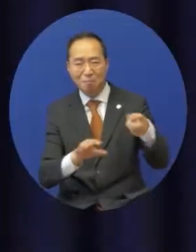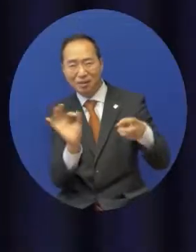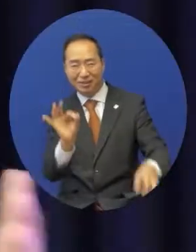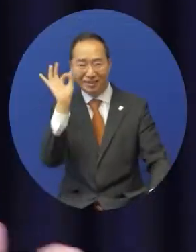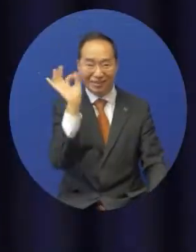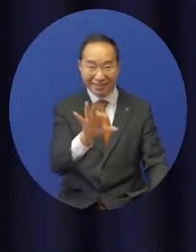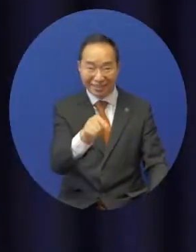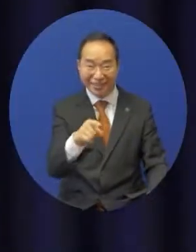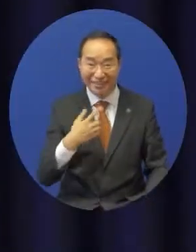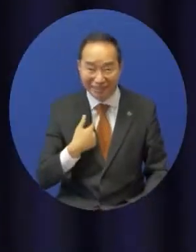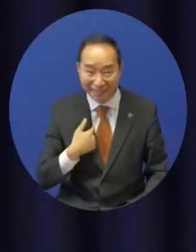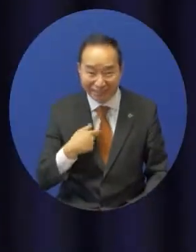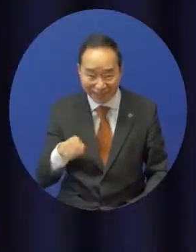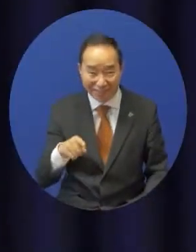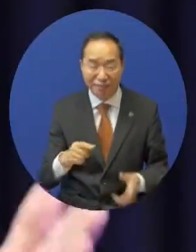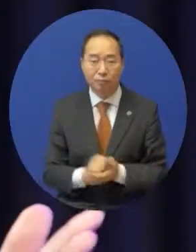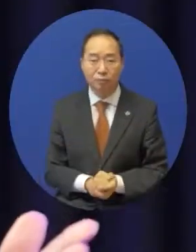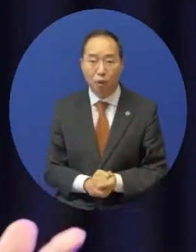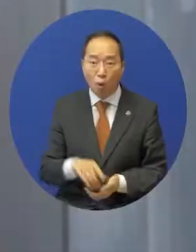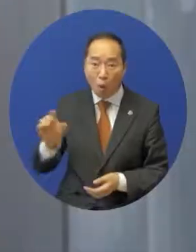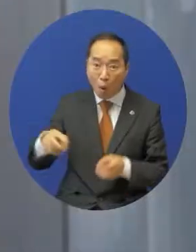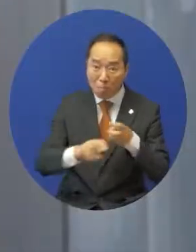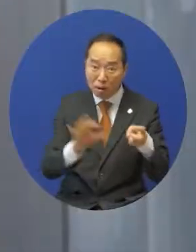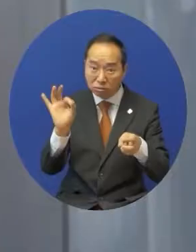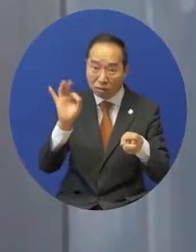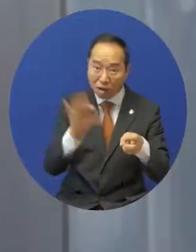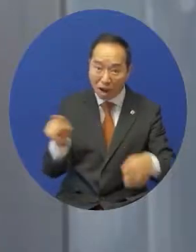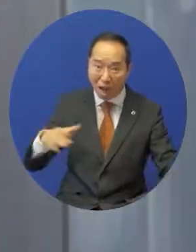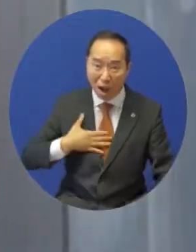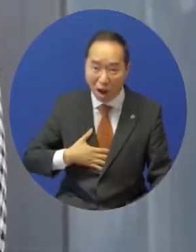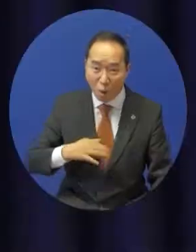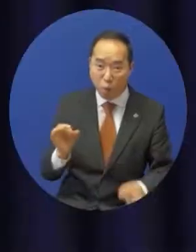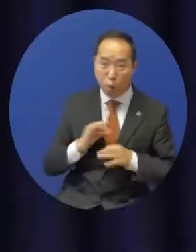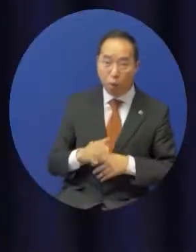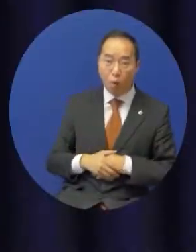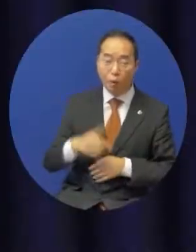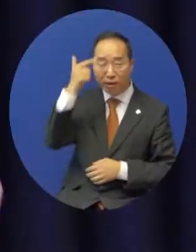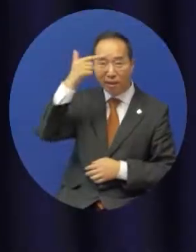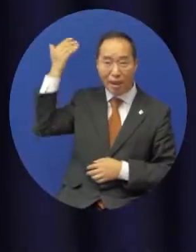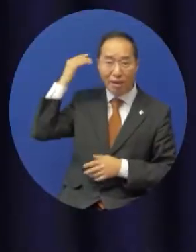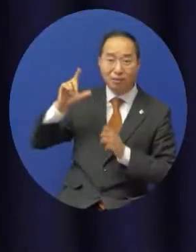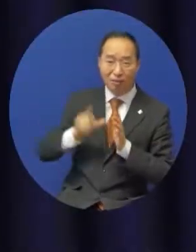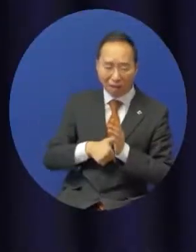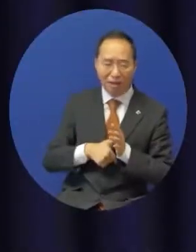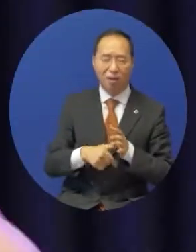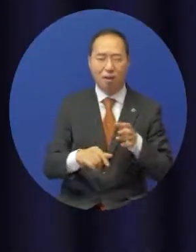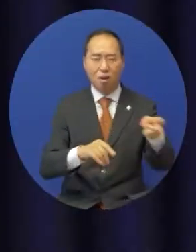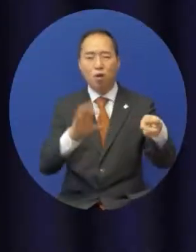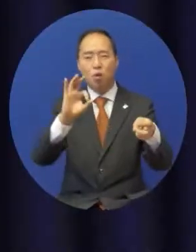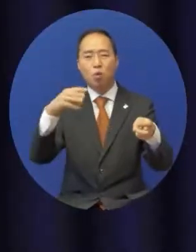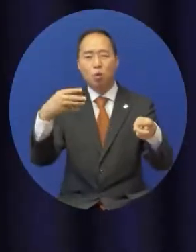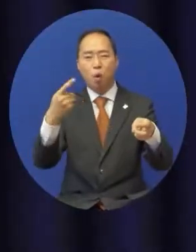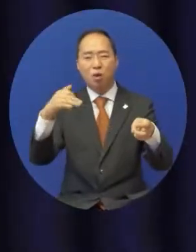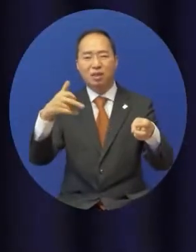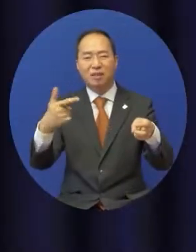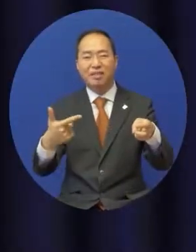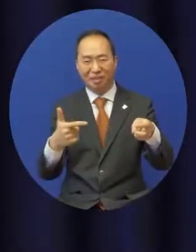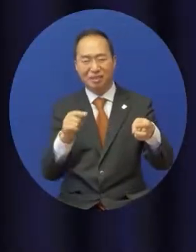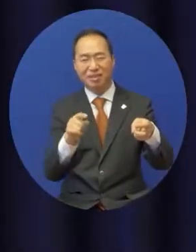아, 버스 토큰을 아세요? 굉장히 놀라웁니다. 예전에 토큰을 우리가 많이